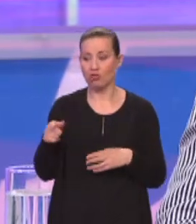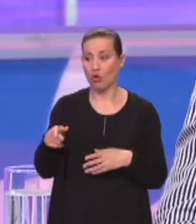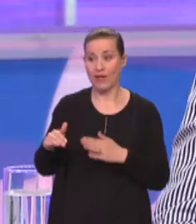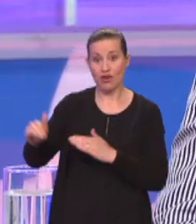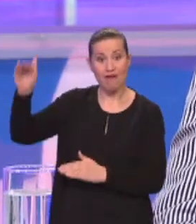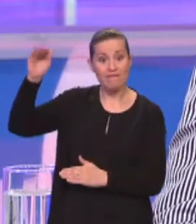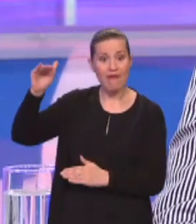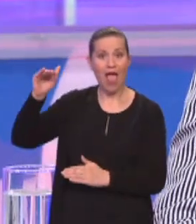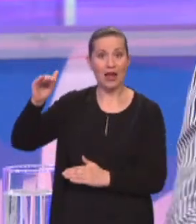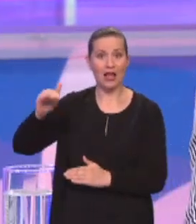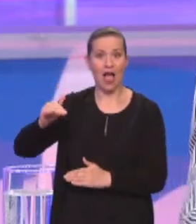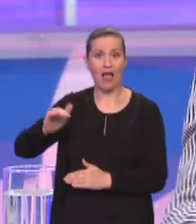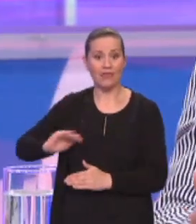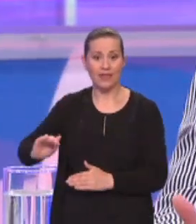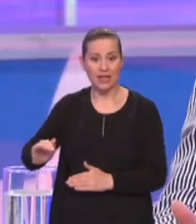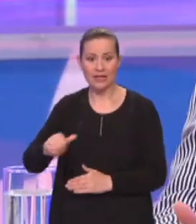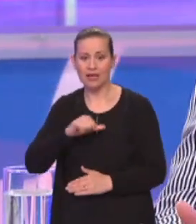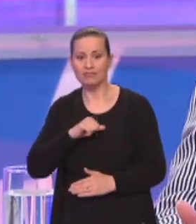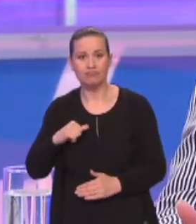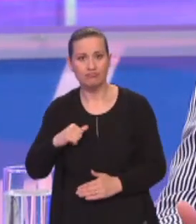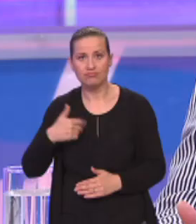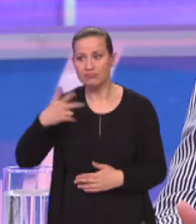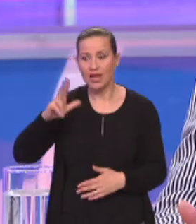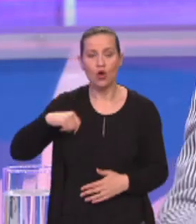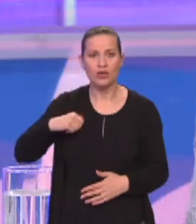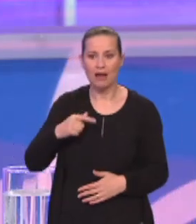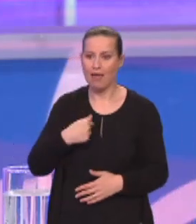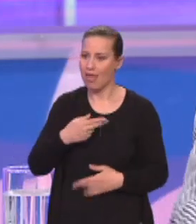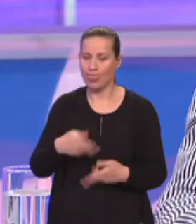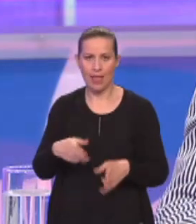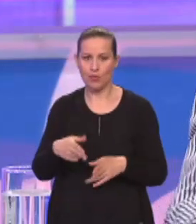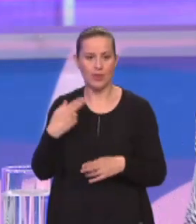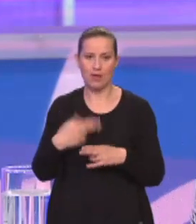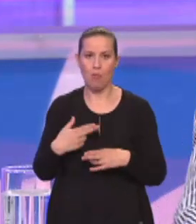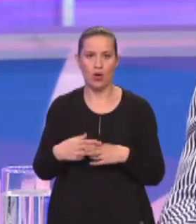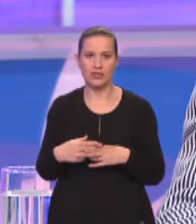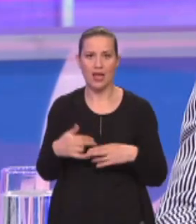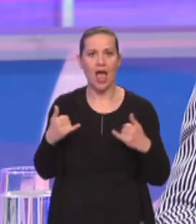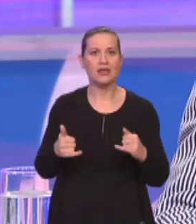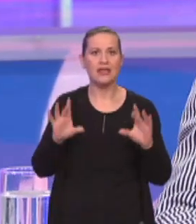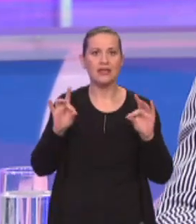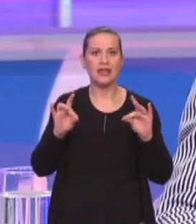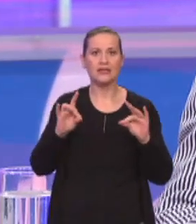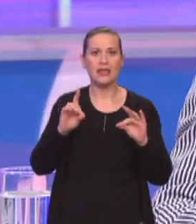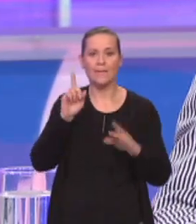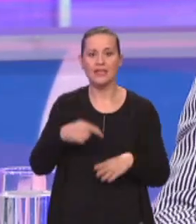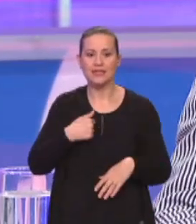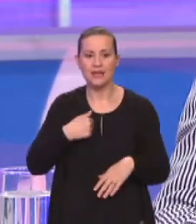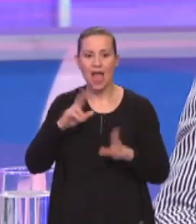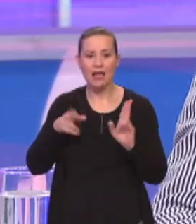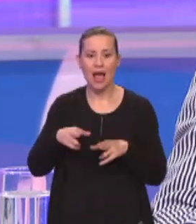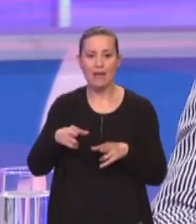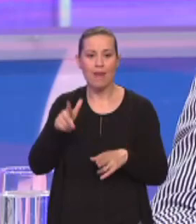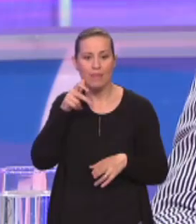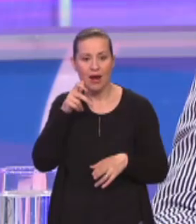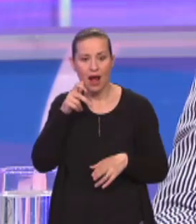djeca, sama 13 godina nisam mogla biti bolesna. Uh-huh. Sada 10 mjeseci imam karcinom,